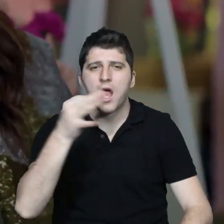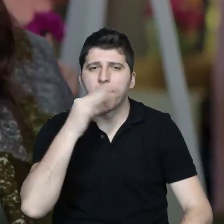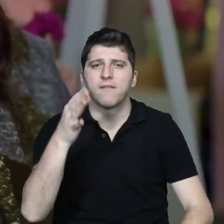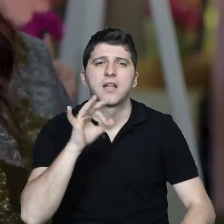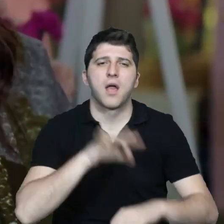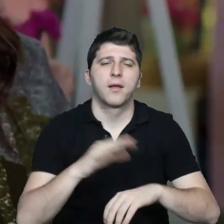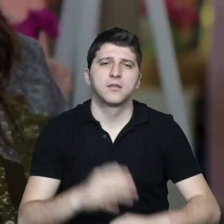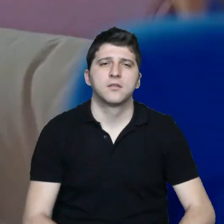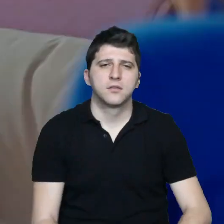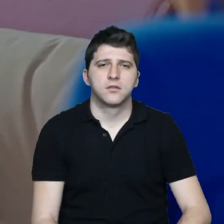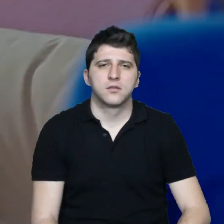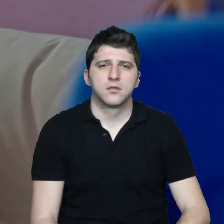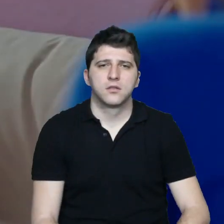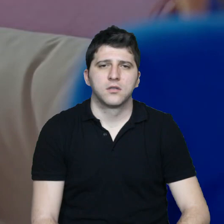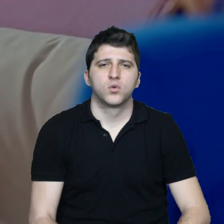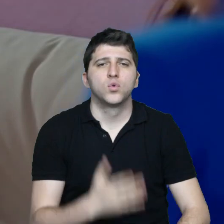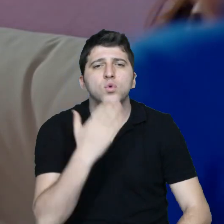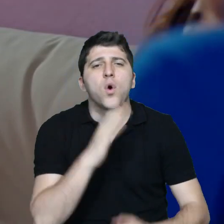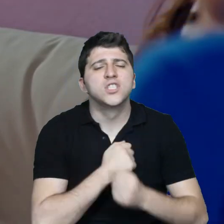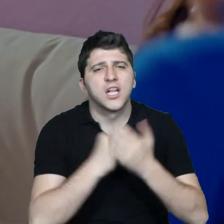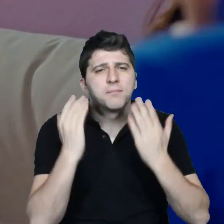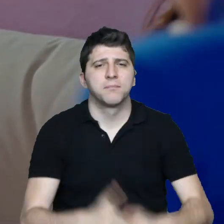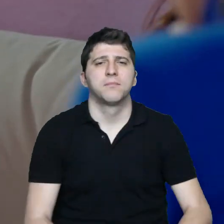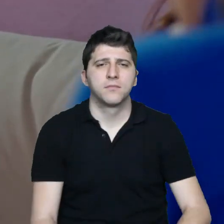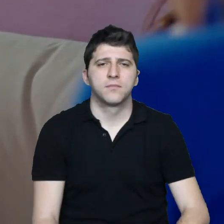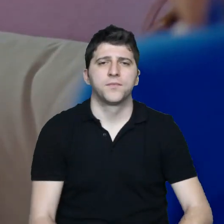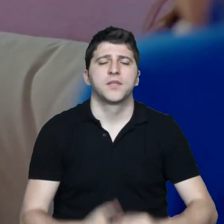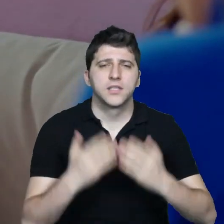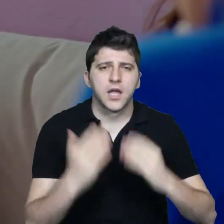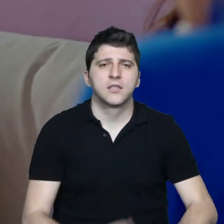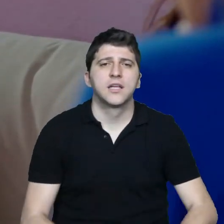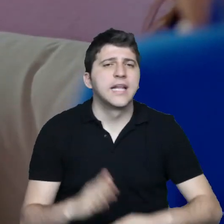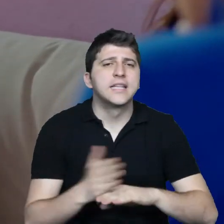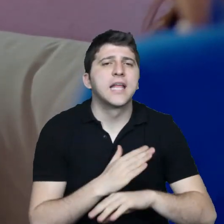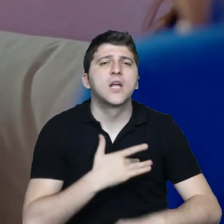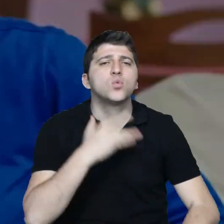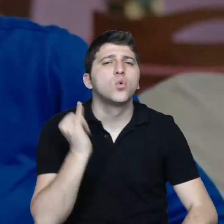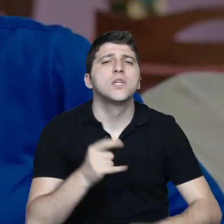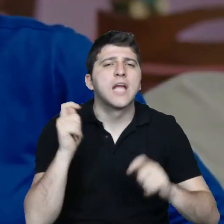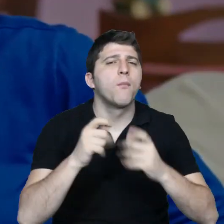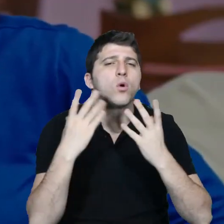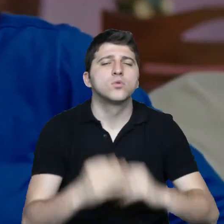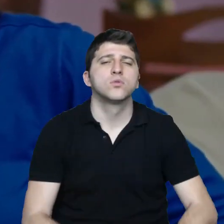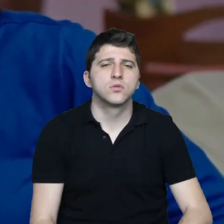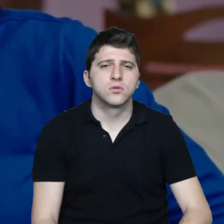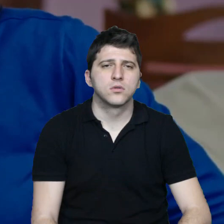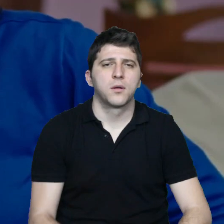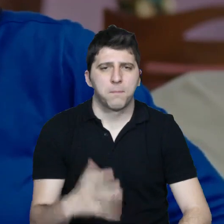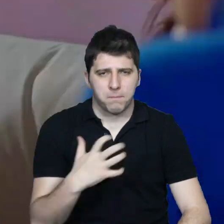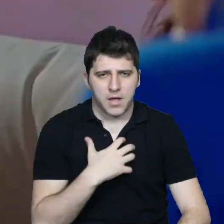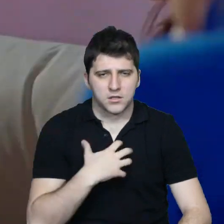yetiştirdi hemen. Yok canım. Yani niye kötülük de yapsınlar?